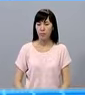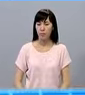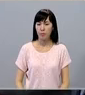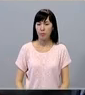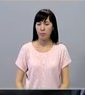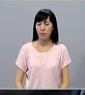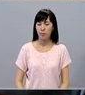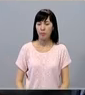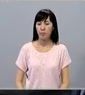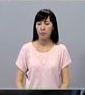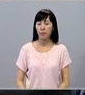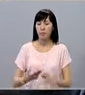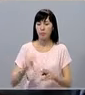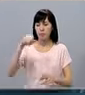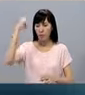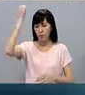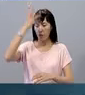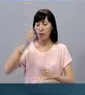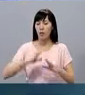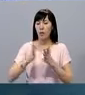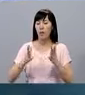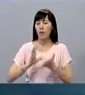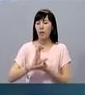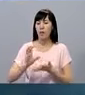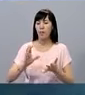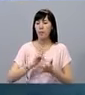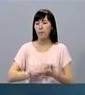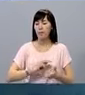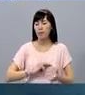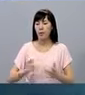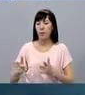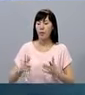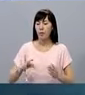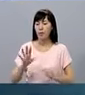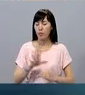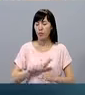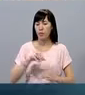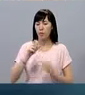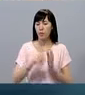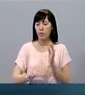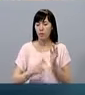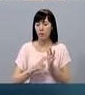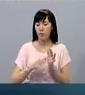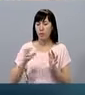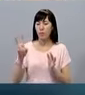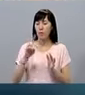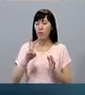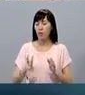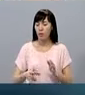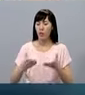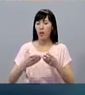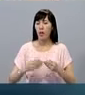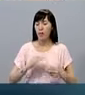в этом году в том числе объем экспорта продукции обрабатывающей промышленности составил 160 8 миллионов долларов принимая во